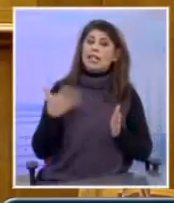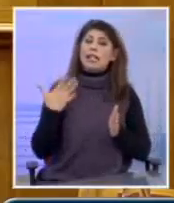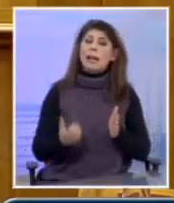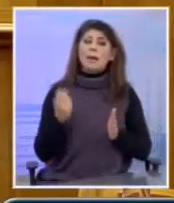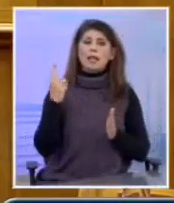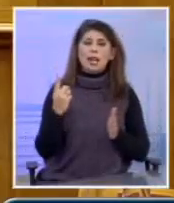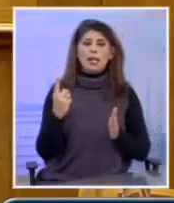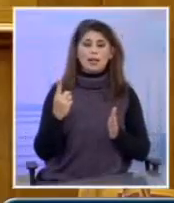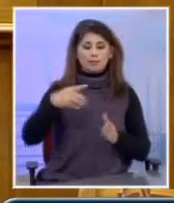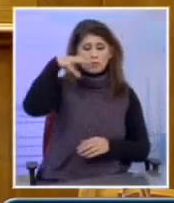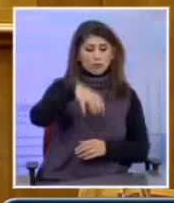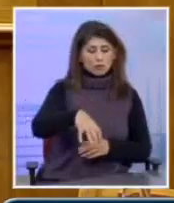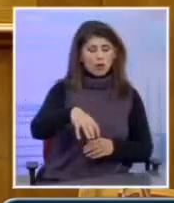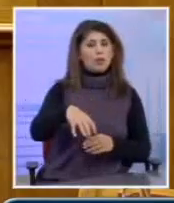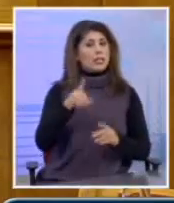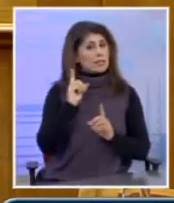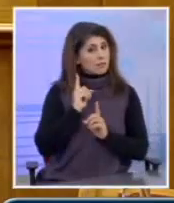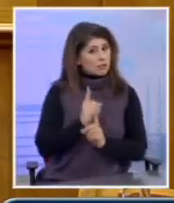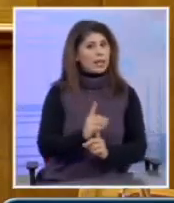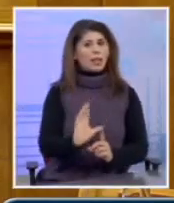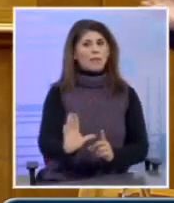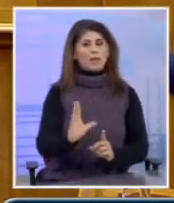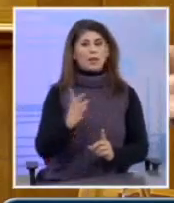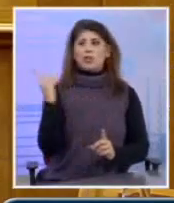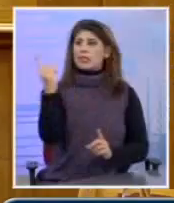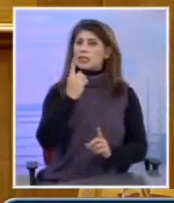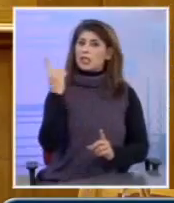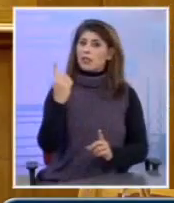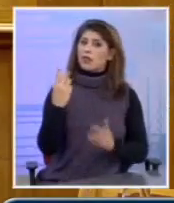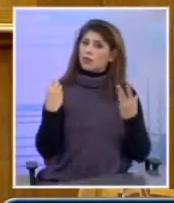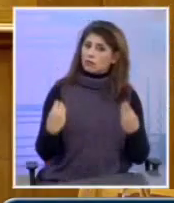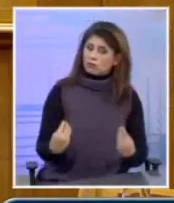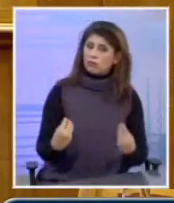ένας συγκροτημένος χώρος με ανθρώπινες συνθήκες, λίγο έξω από την πόλη,